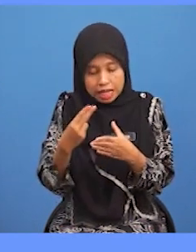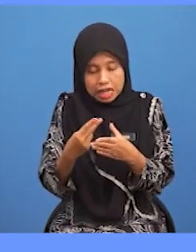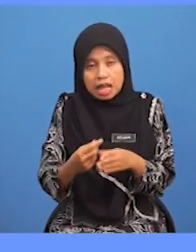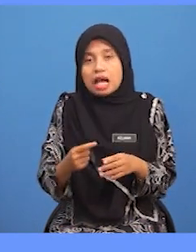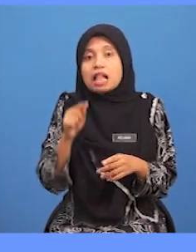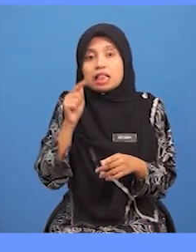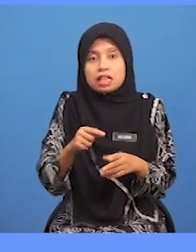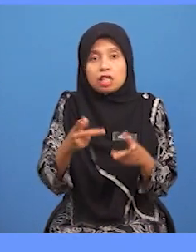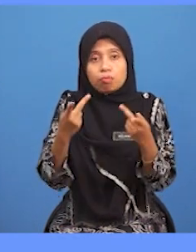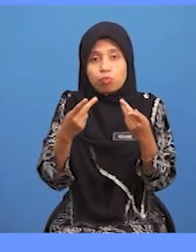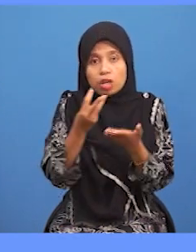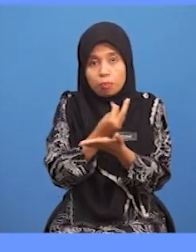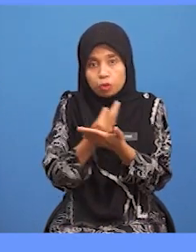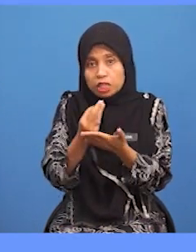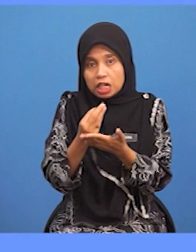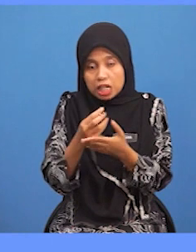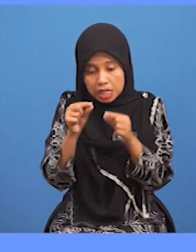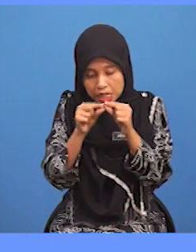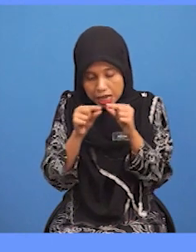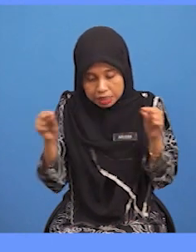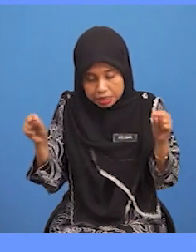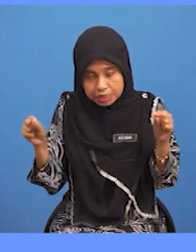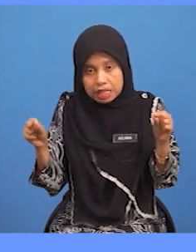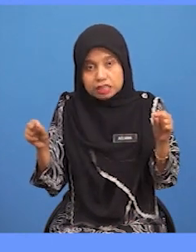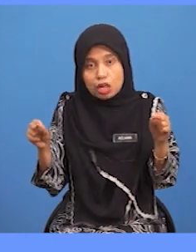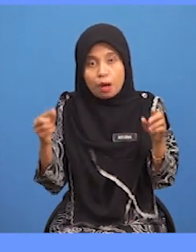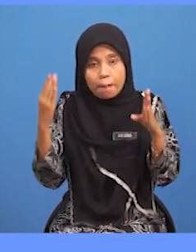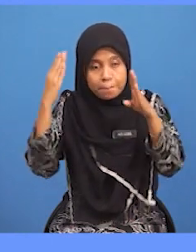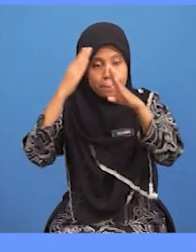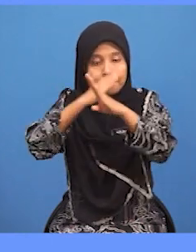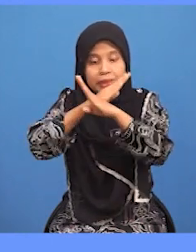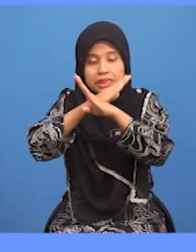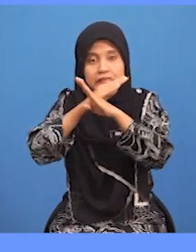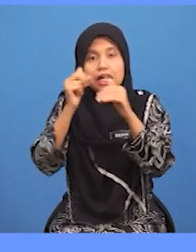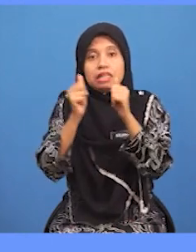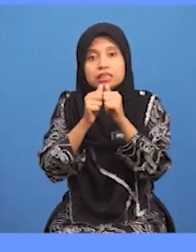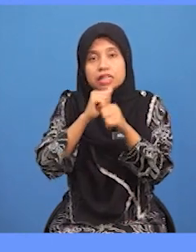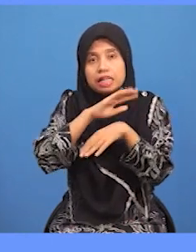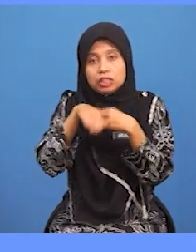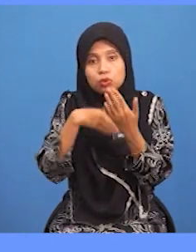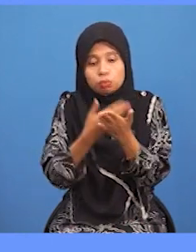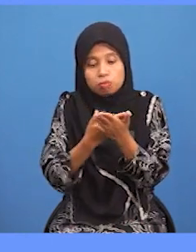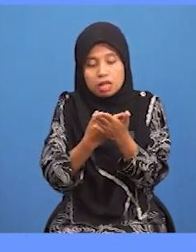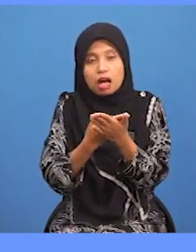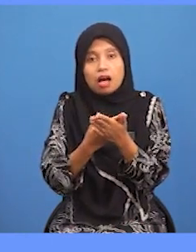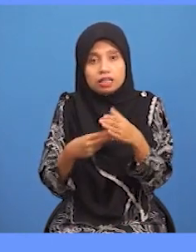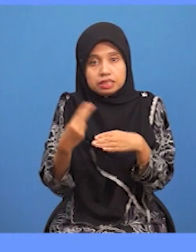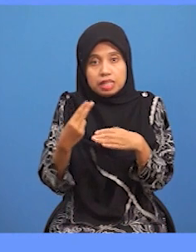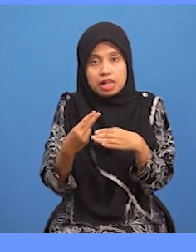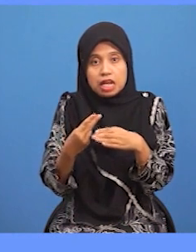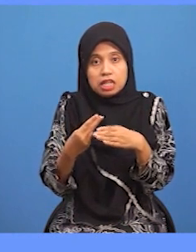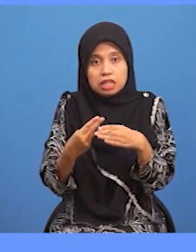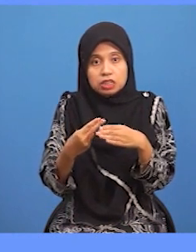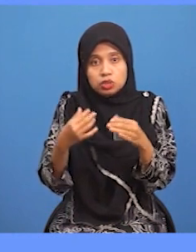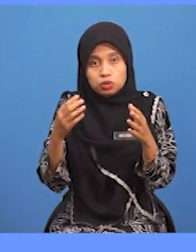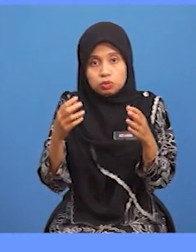pulang modal ditentukan apabila garisan jumlah kos bersilang dengan jumlah hasil. Jumlah